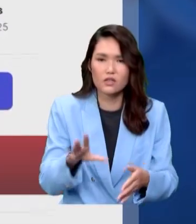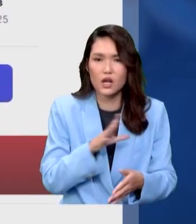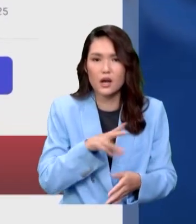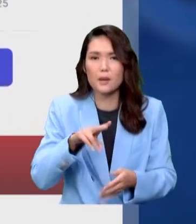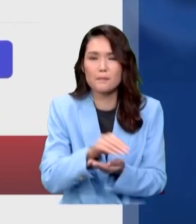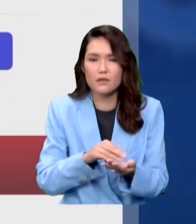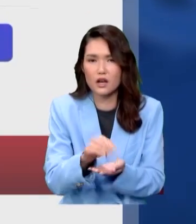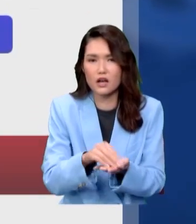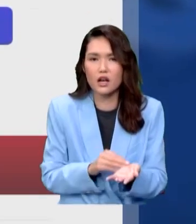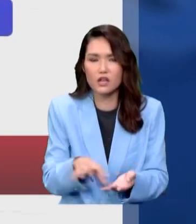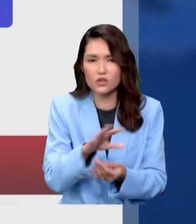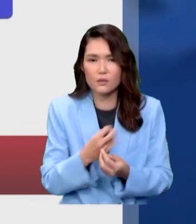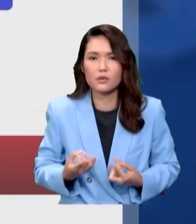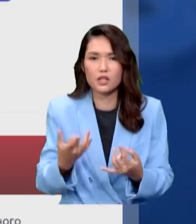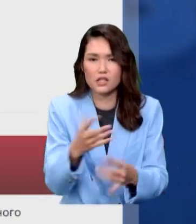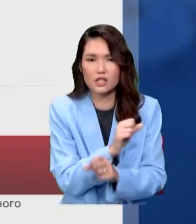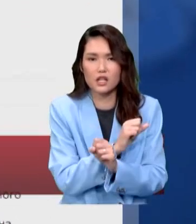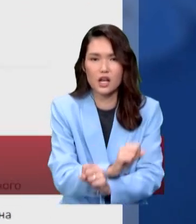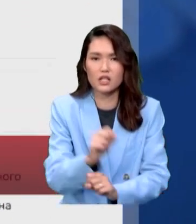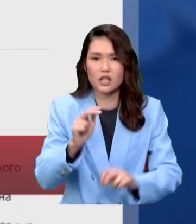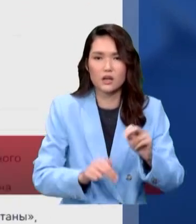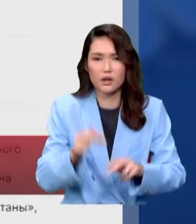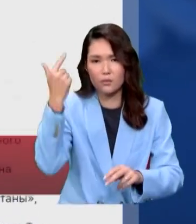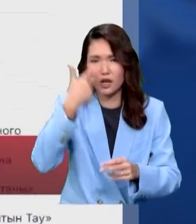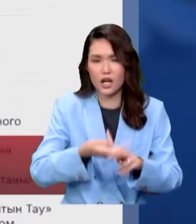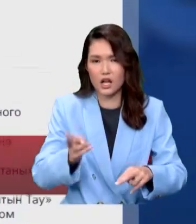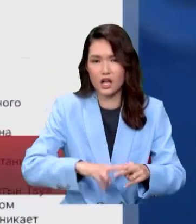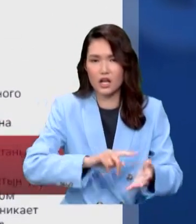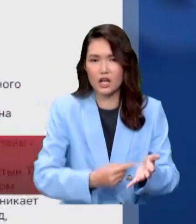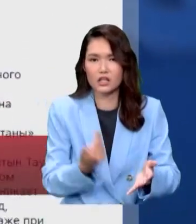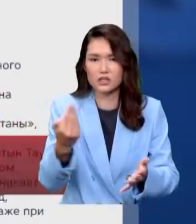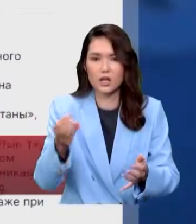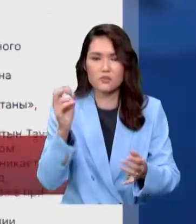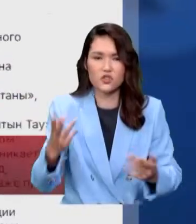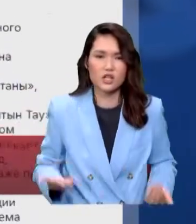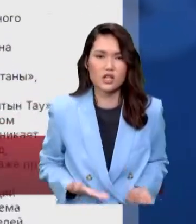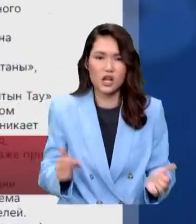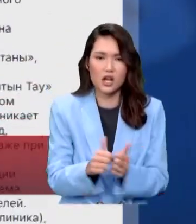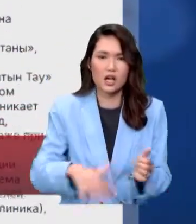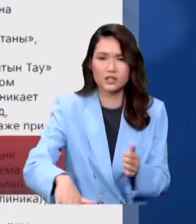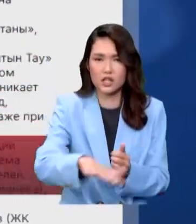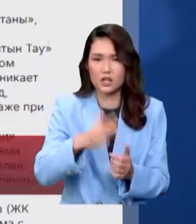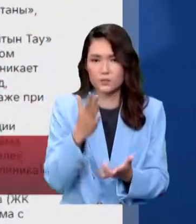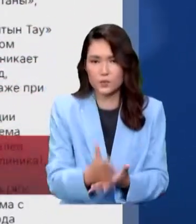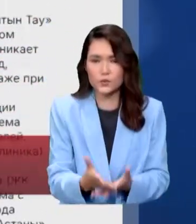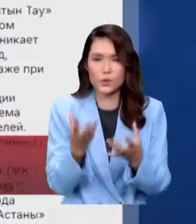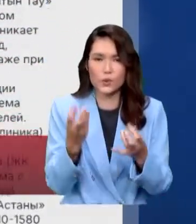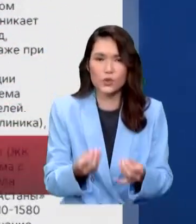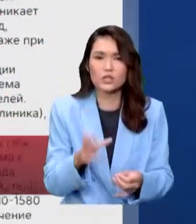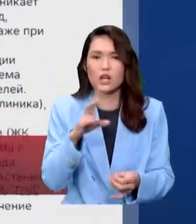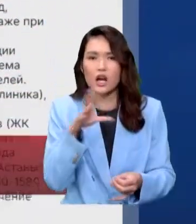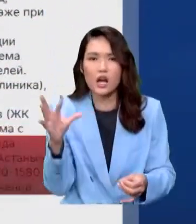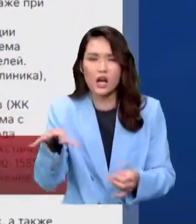ней они требуют остановить скандальную стройку, поскольку в данном районе находятся не только жилые дома, но и социальные объекты. Люди опасаются